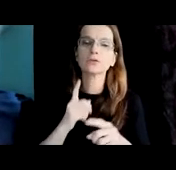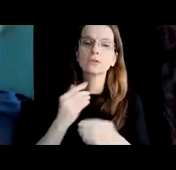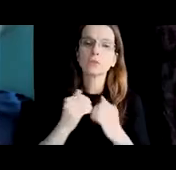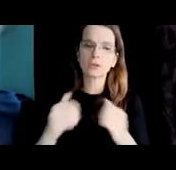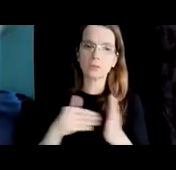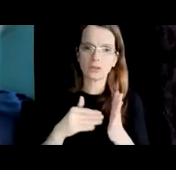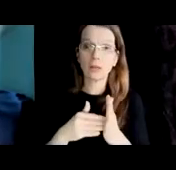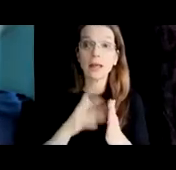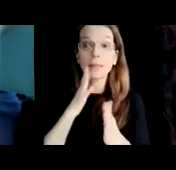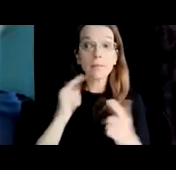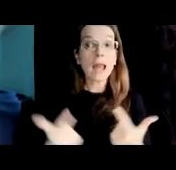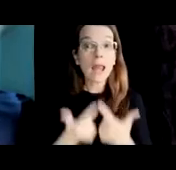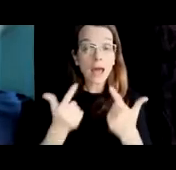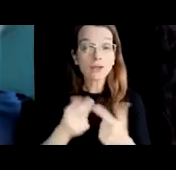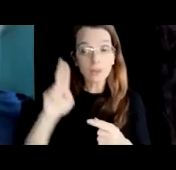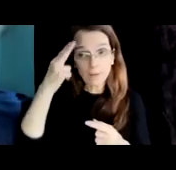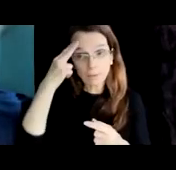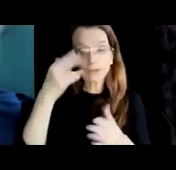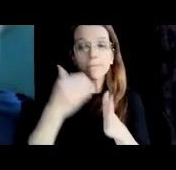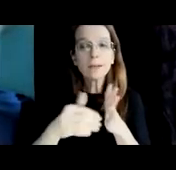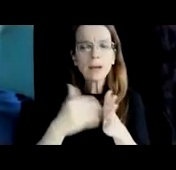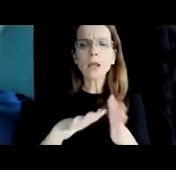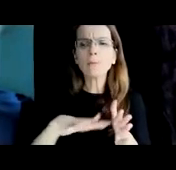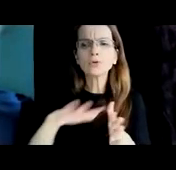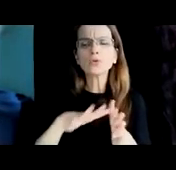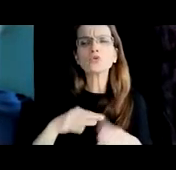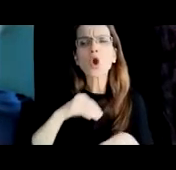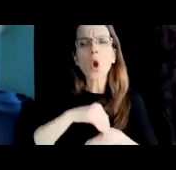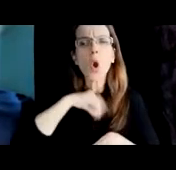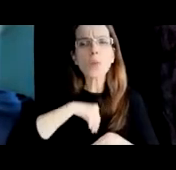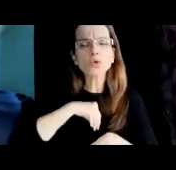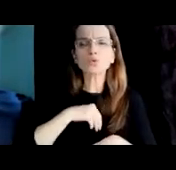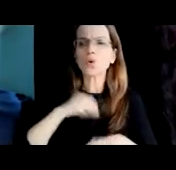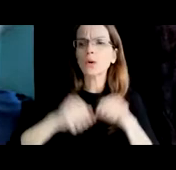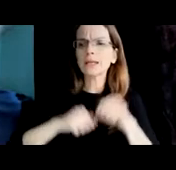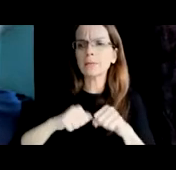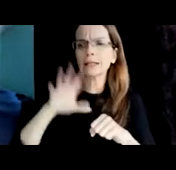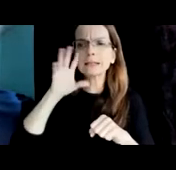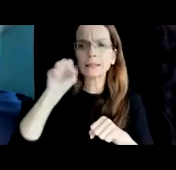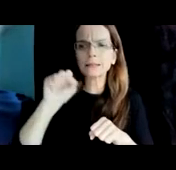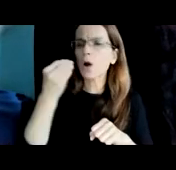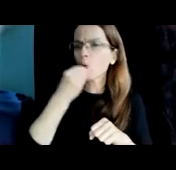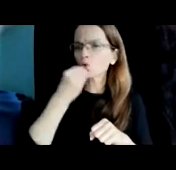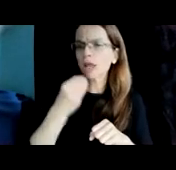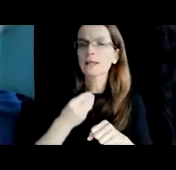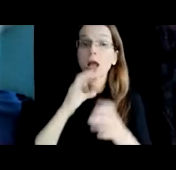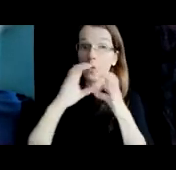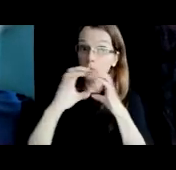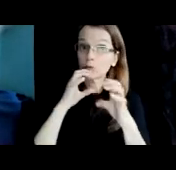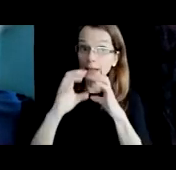lažje prepoznavali primanjkljaje na področju občutkov in zaznav, gibanja, razumevanja, učenja in